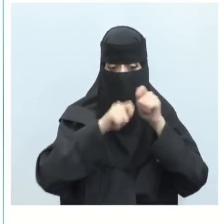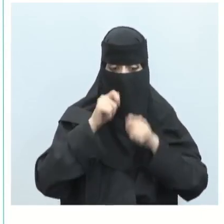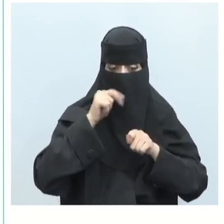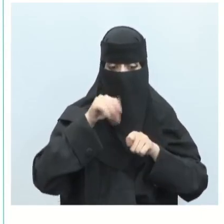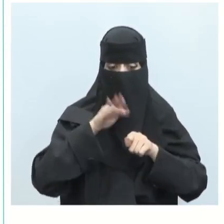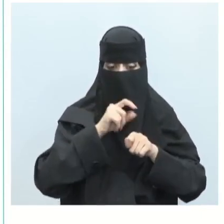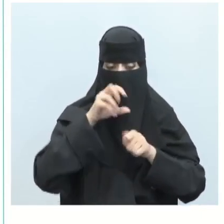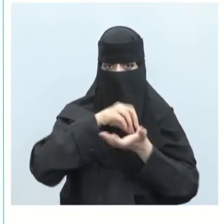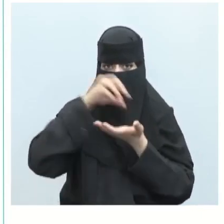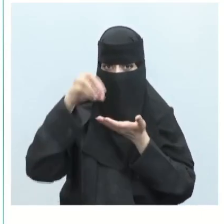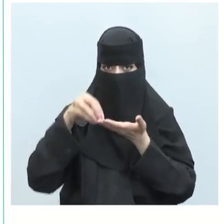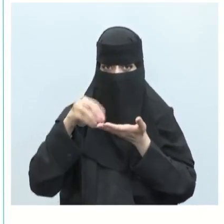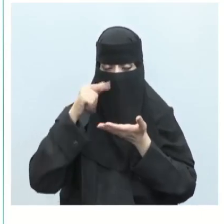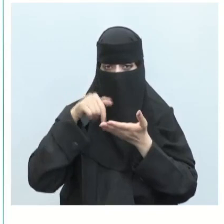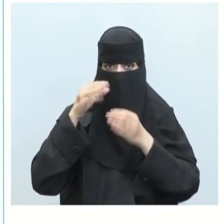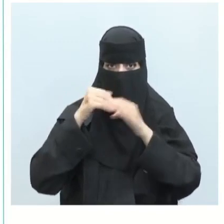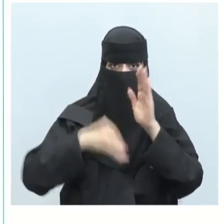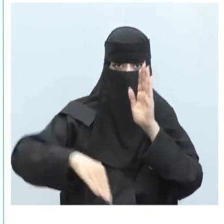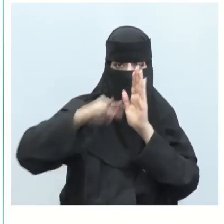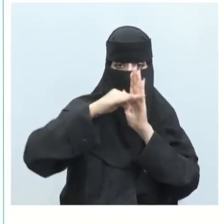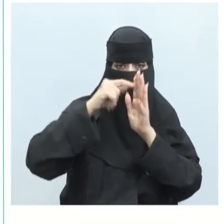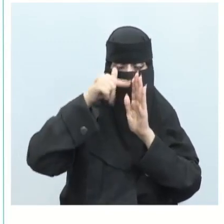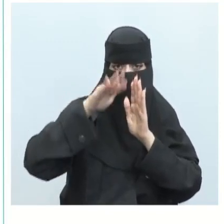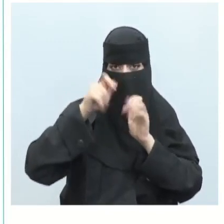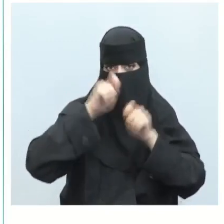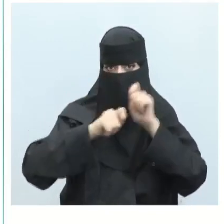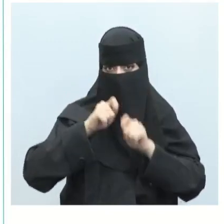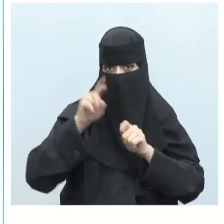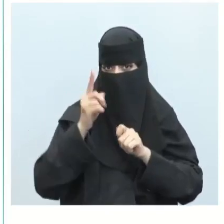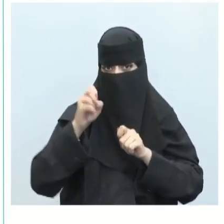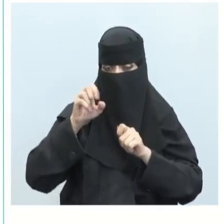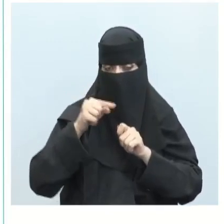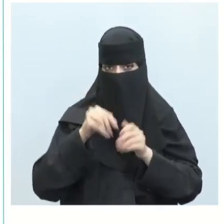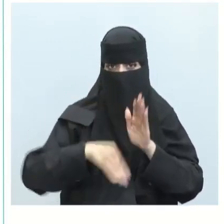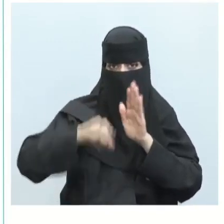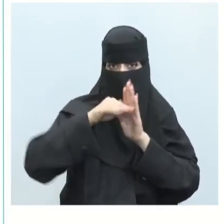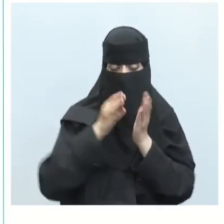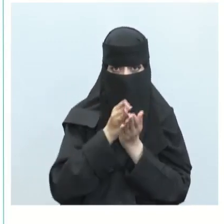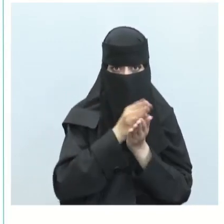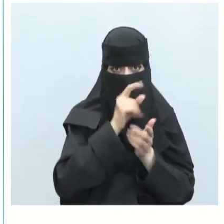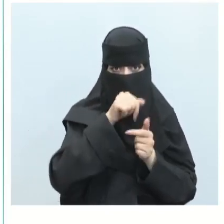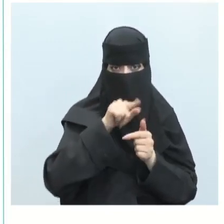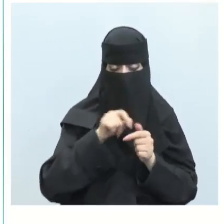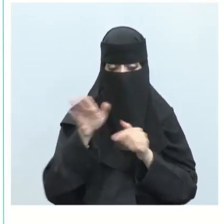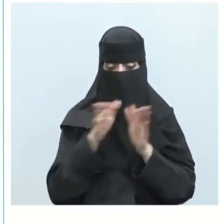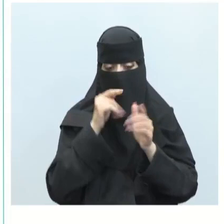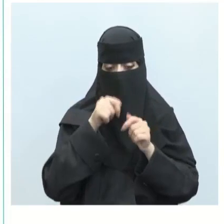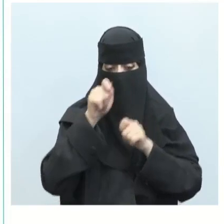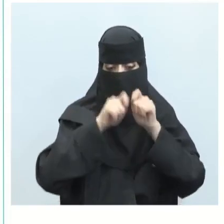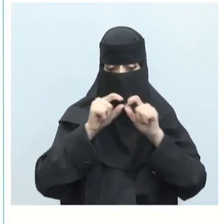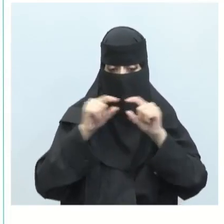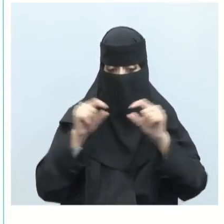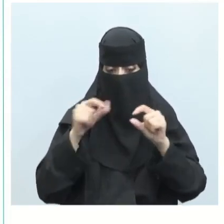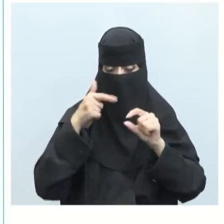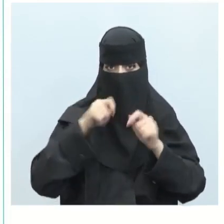يستخدم هذا البروتوكول امن طبقه النقل وبروتوكول طبقه المنافذ الامنه تي ال اس اس اس